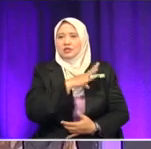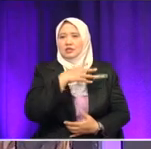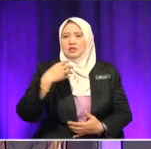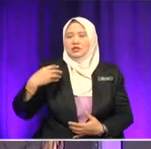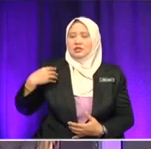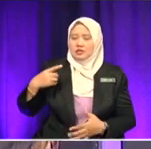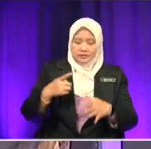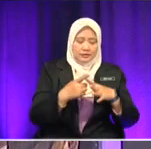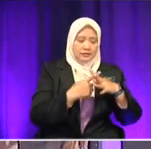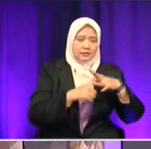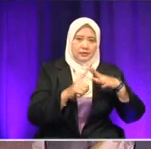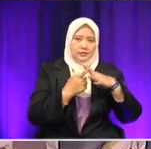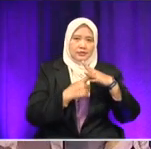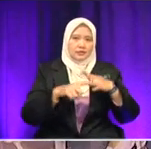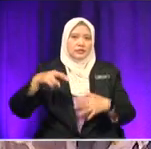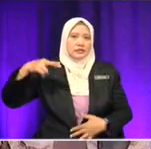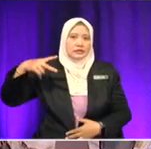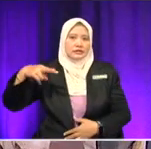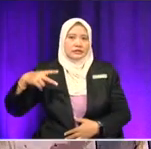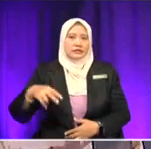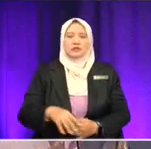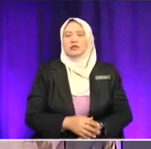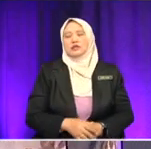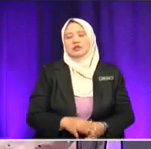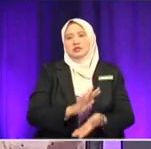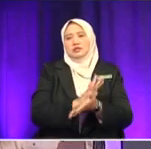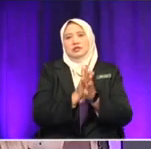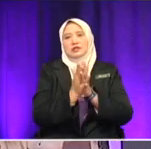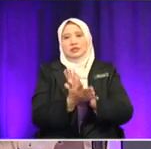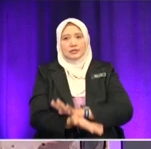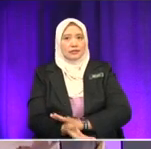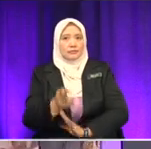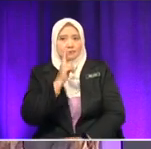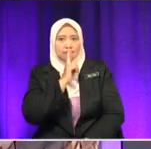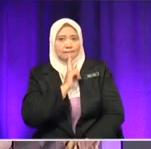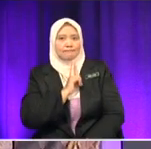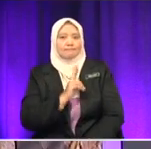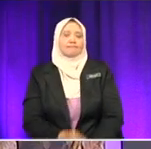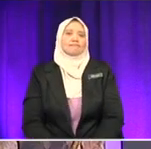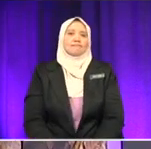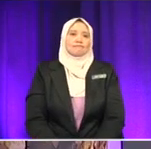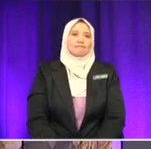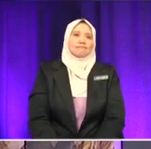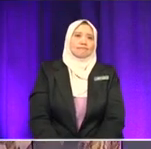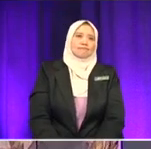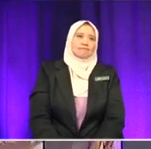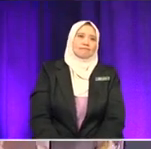menjadi merah. Okey, mari kita lihat soalan yang seterusnya, iaitu soalan yang